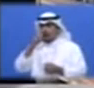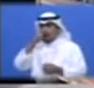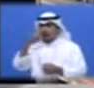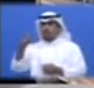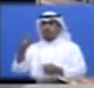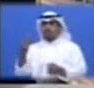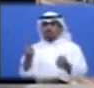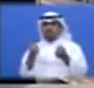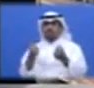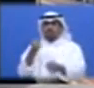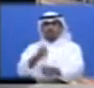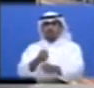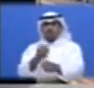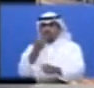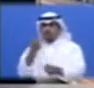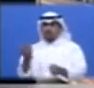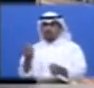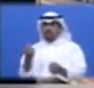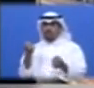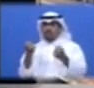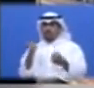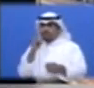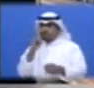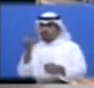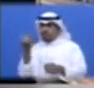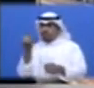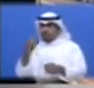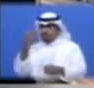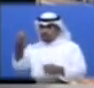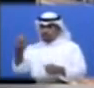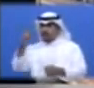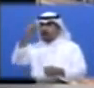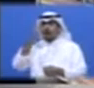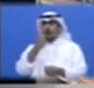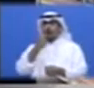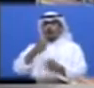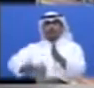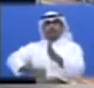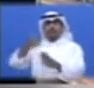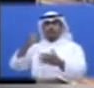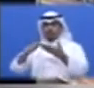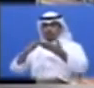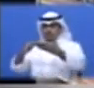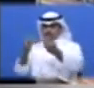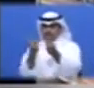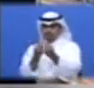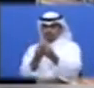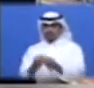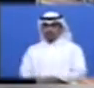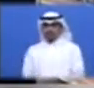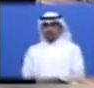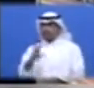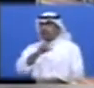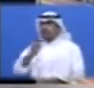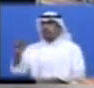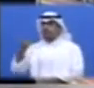وفي طرابلس وعكار من مشاريع المخابز المستمرة من قبل جمعية الهلال الأحمر الكويتي، وكذلك هناك